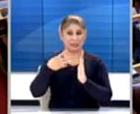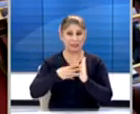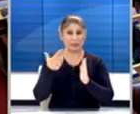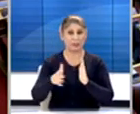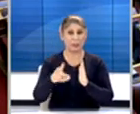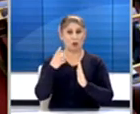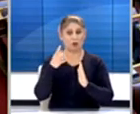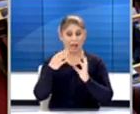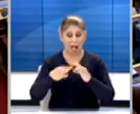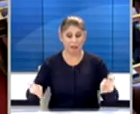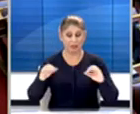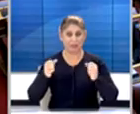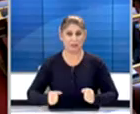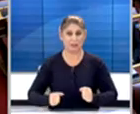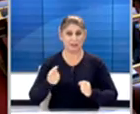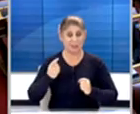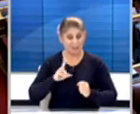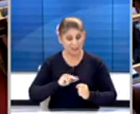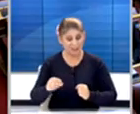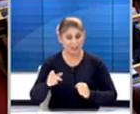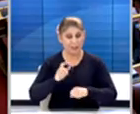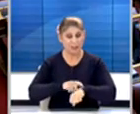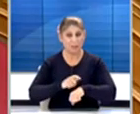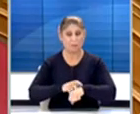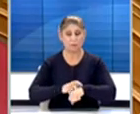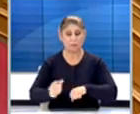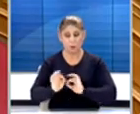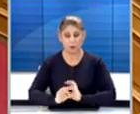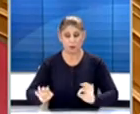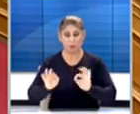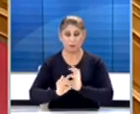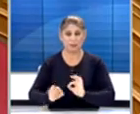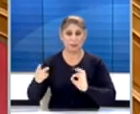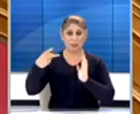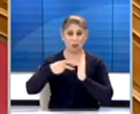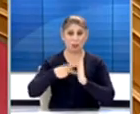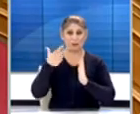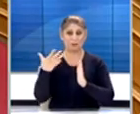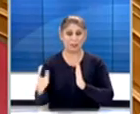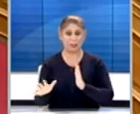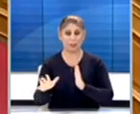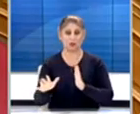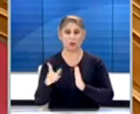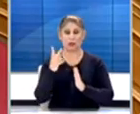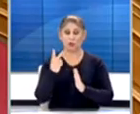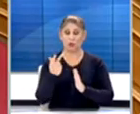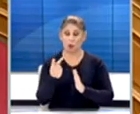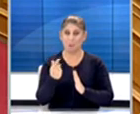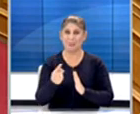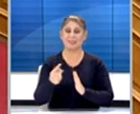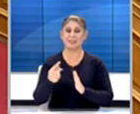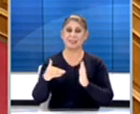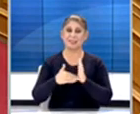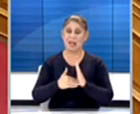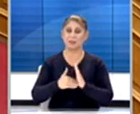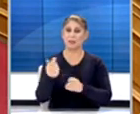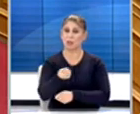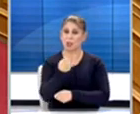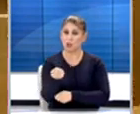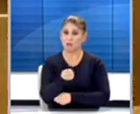που ετοιμάζεστε να πετάξετε στο δρόμο 2.500 εποχικούς πυροσβέστες, ανθρώπους που